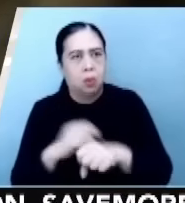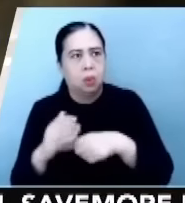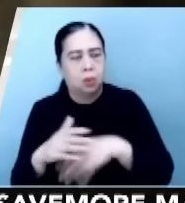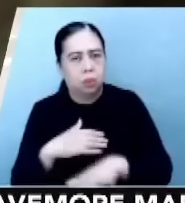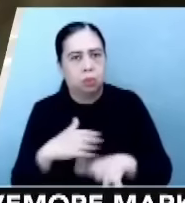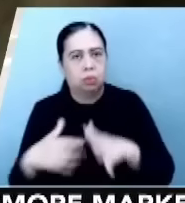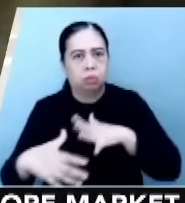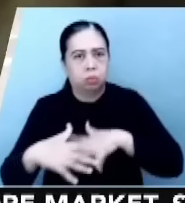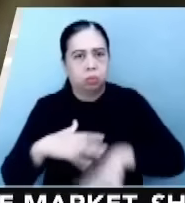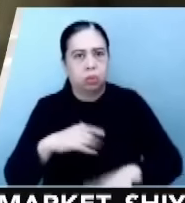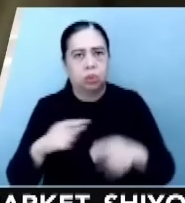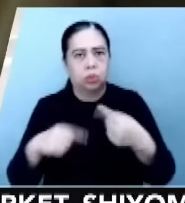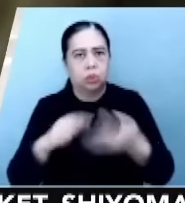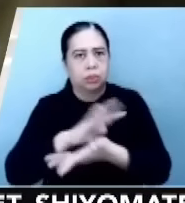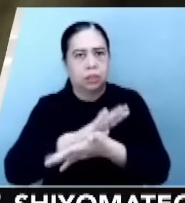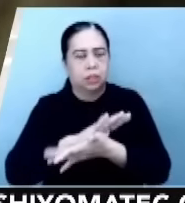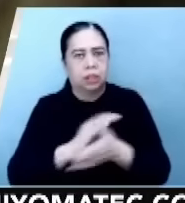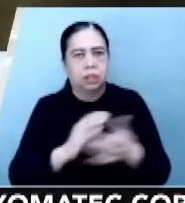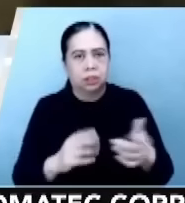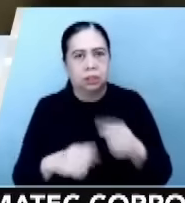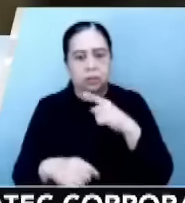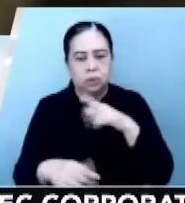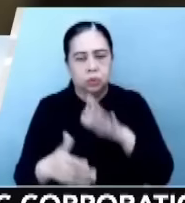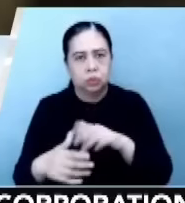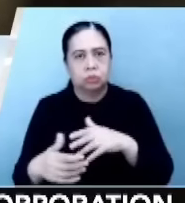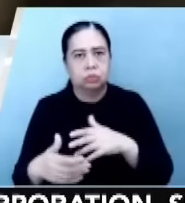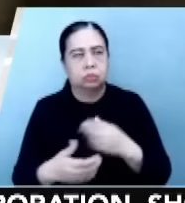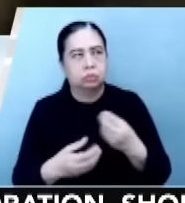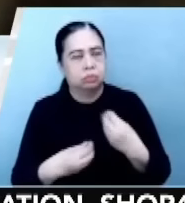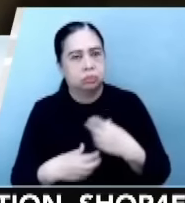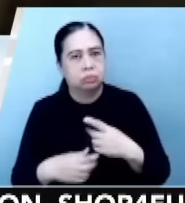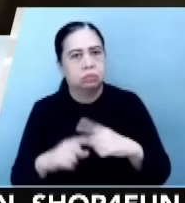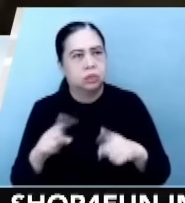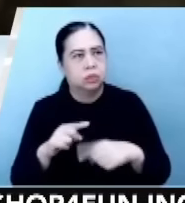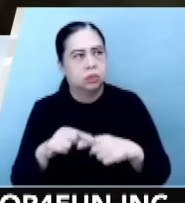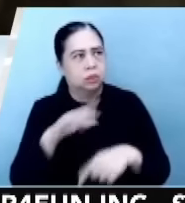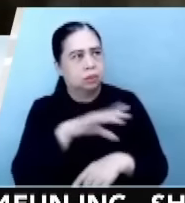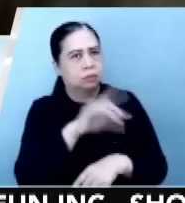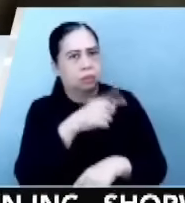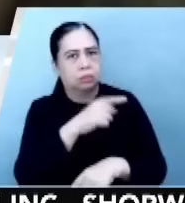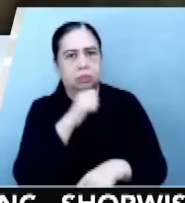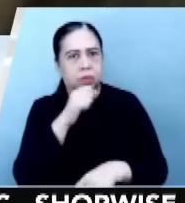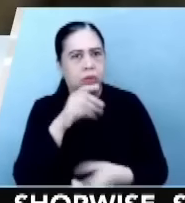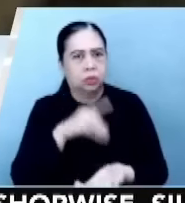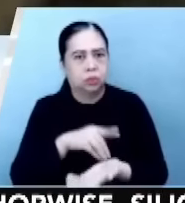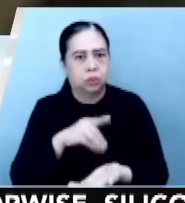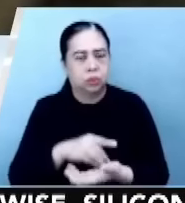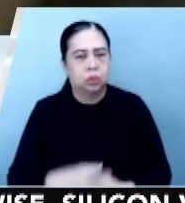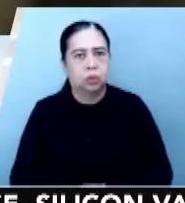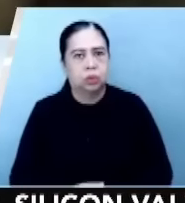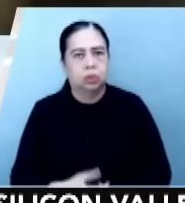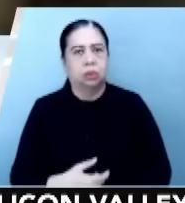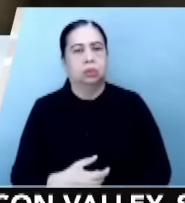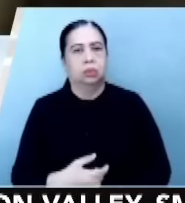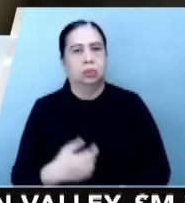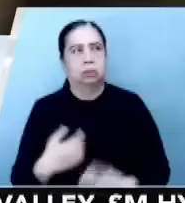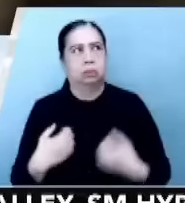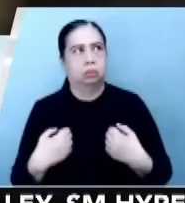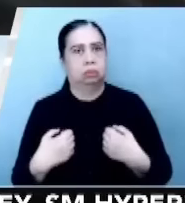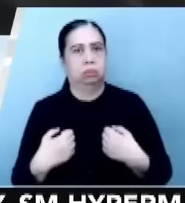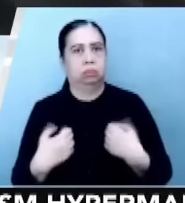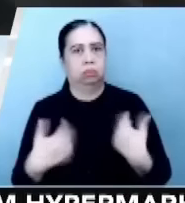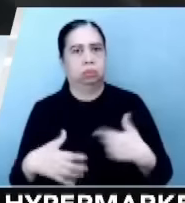pandemic, siya ang hands-on na nagkaanak sa akin. Pero nung naraman ko na hindi siya doktor, doon ako na ano sa kanya na bakit